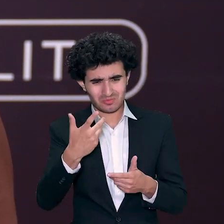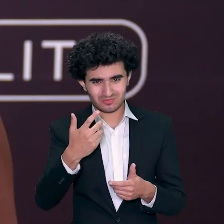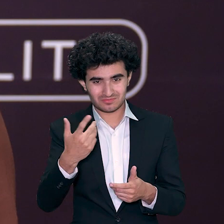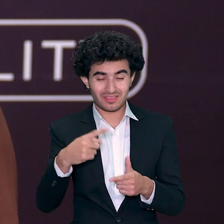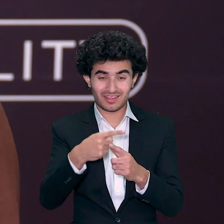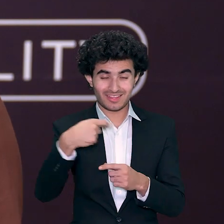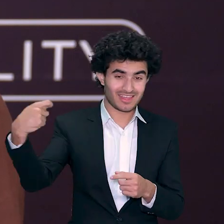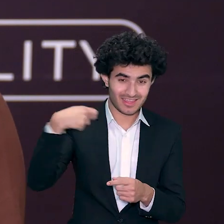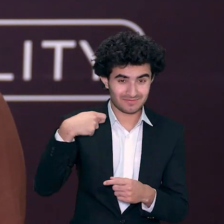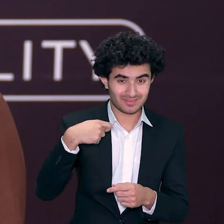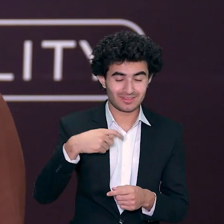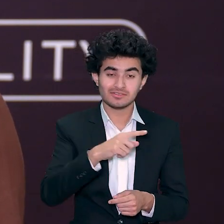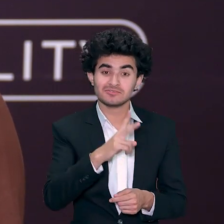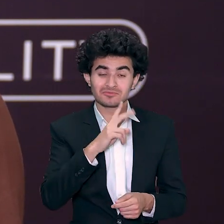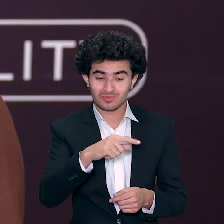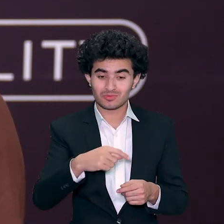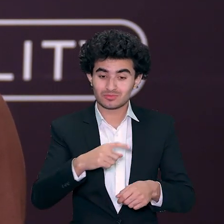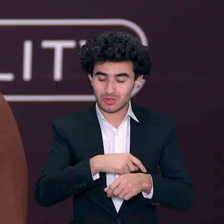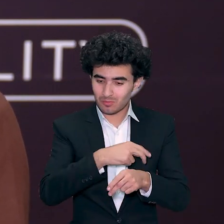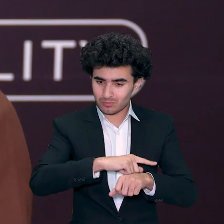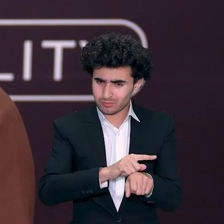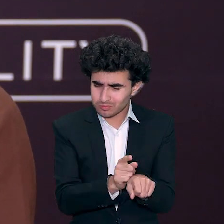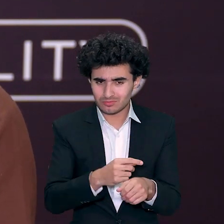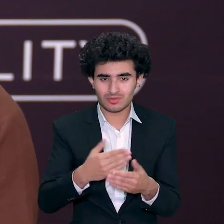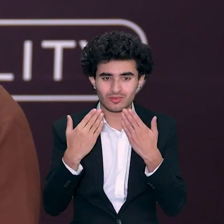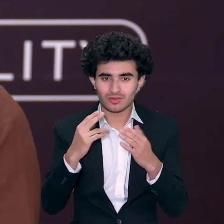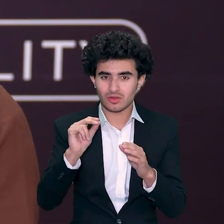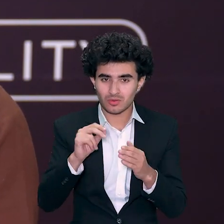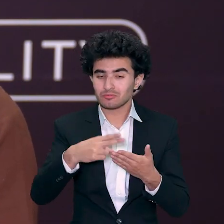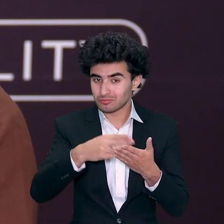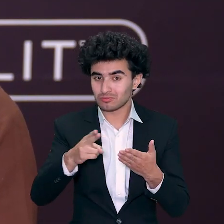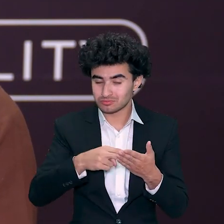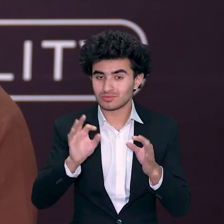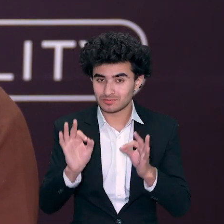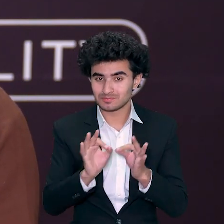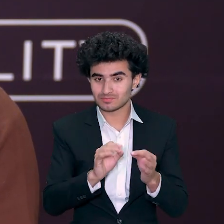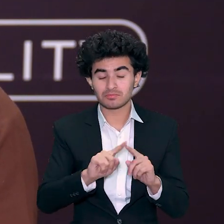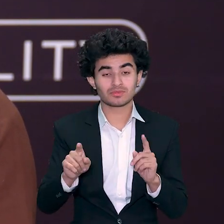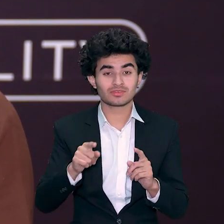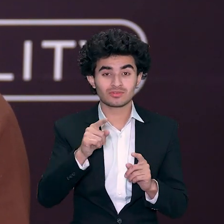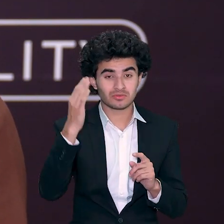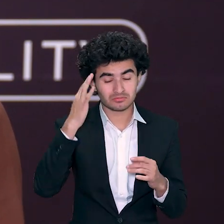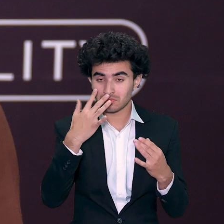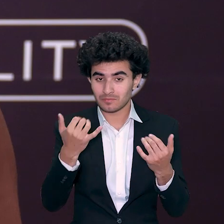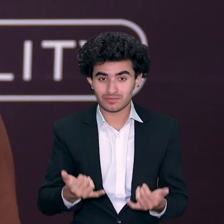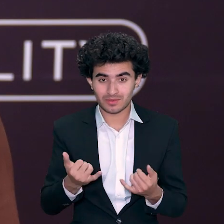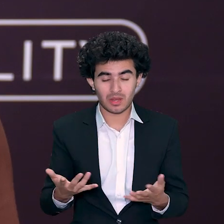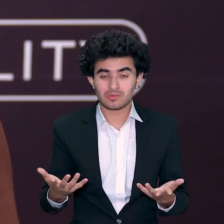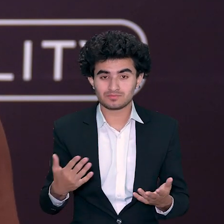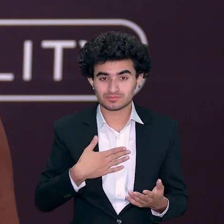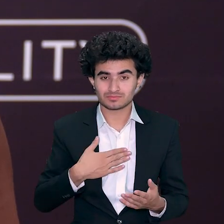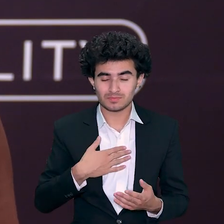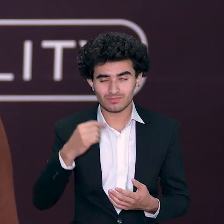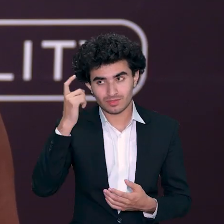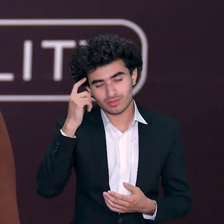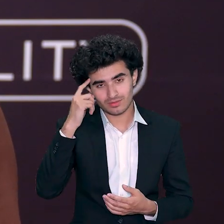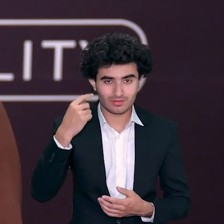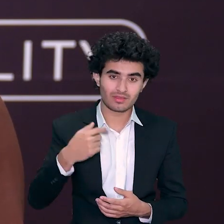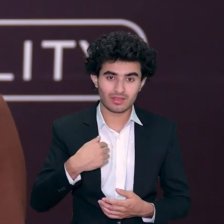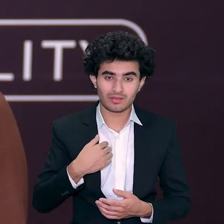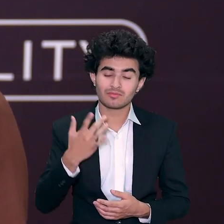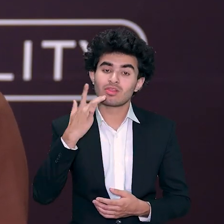اب آئی ایم تھنکنگ آئی ایم دا لکی پرسن کہ میں ایک آرٹسٹ ہوں اور میں آرٹ میں آیا، جو کہ میرا پیشن